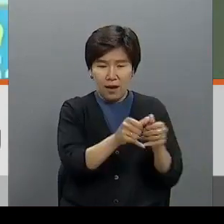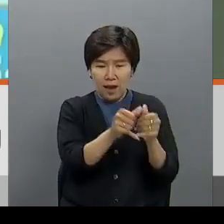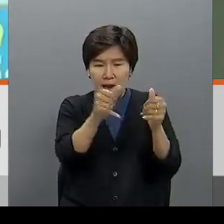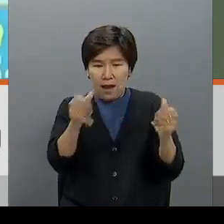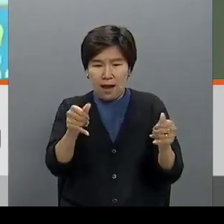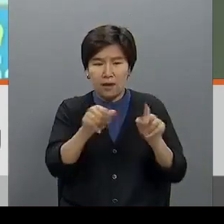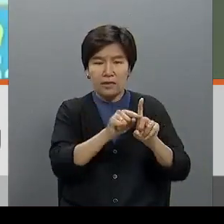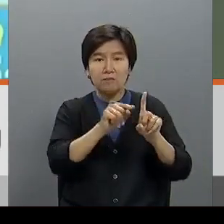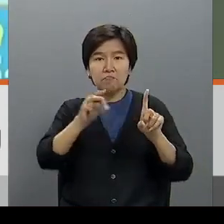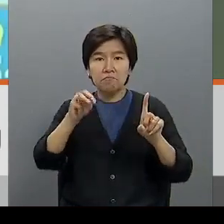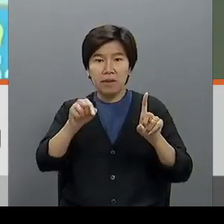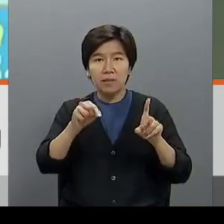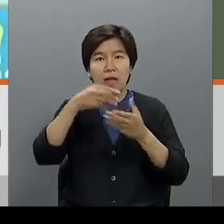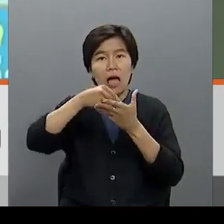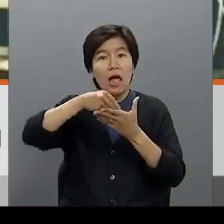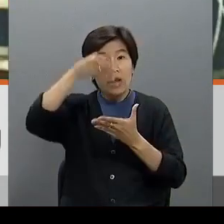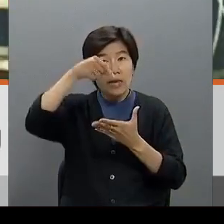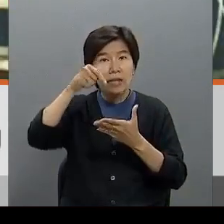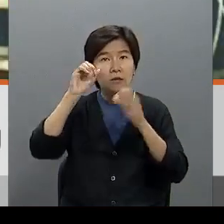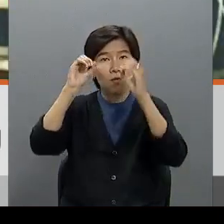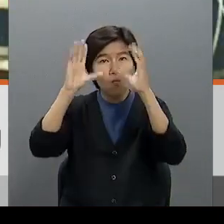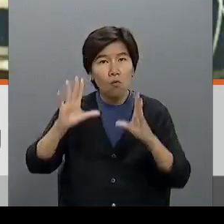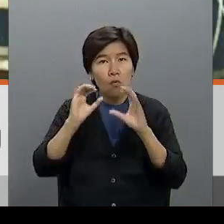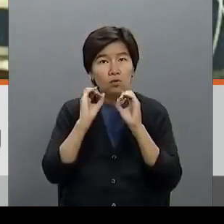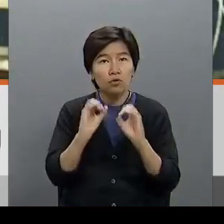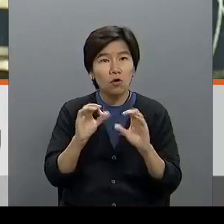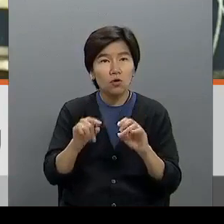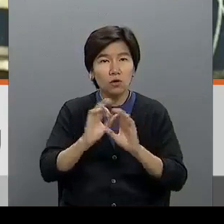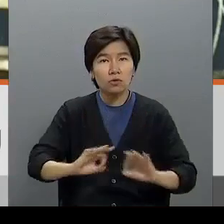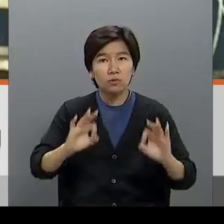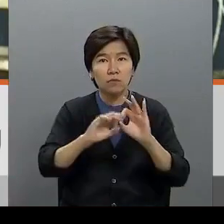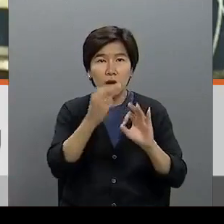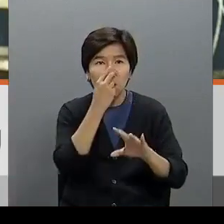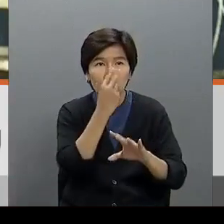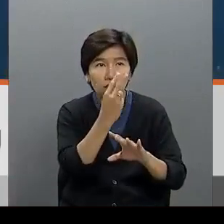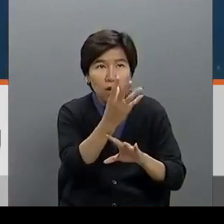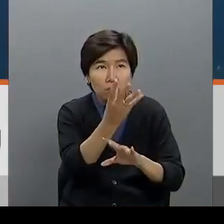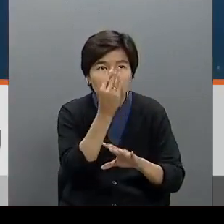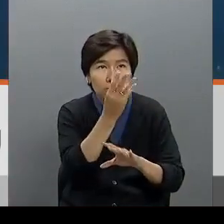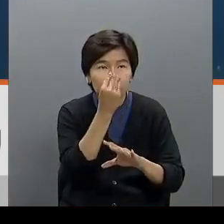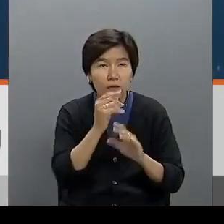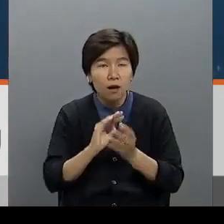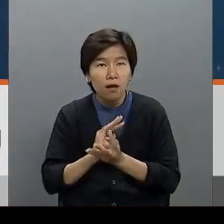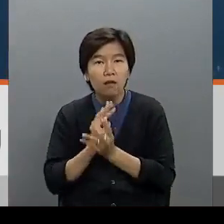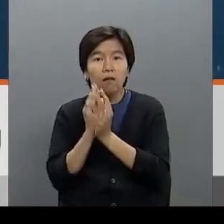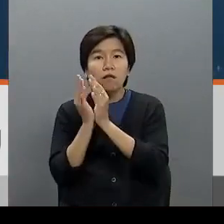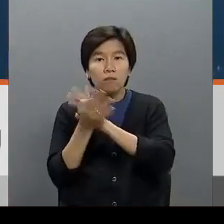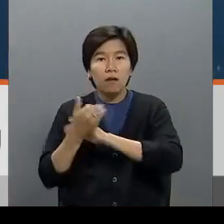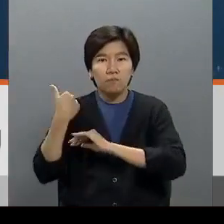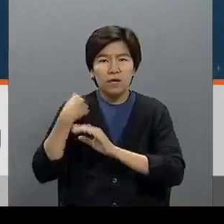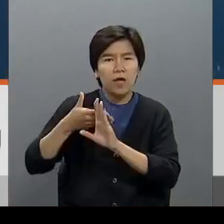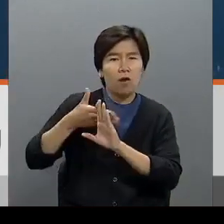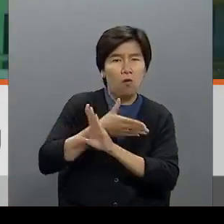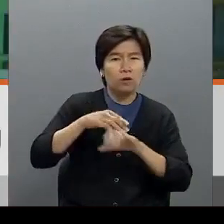การเรียนการสอนนะครับครูแล้วก็นักเรียนเองก็ต้องปรับตัวการเรียนทางไกลแม้จะเตรียมการสอนมาแล้วก่อนหน้านี้นะครับแต่ว่า